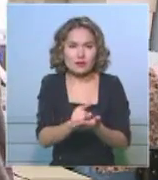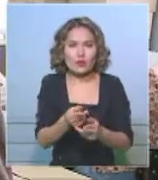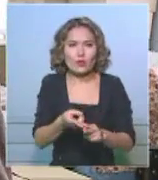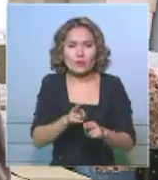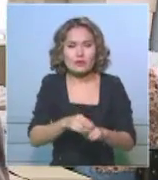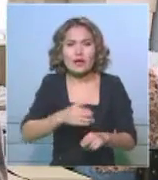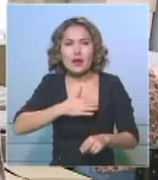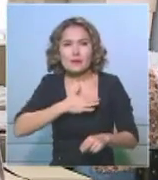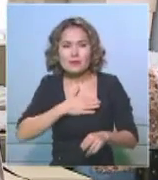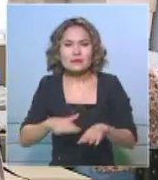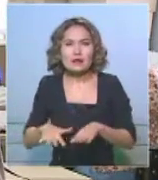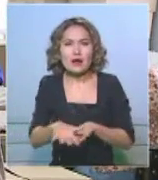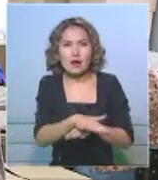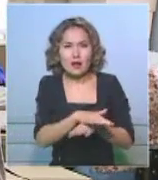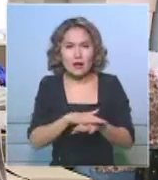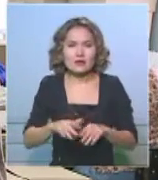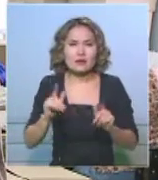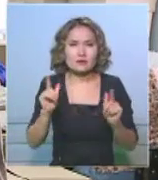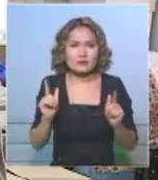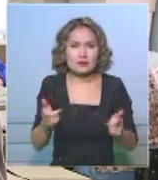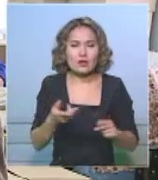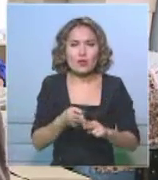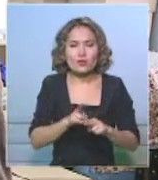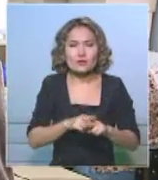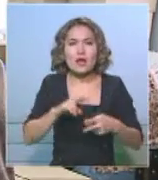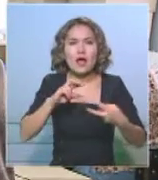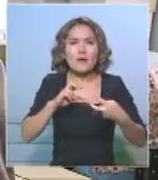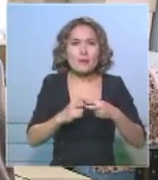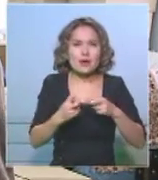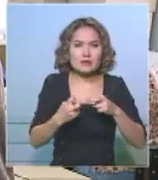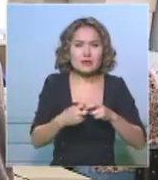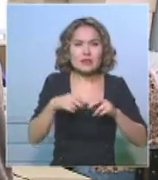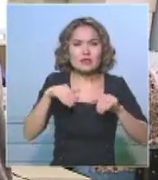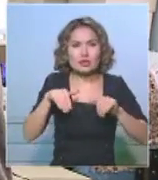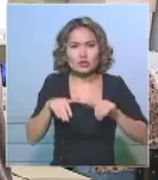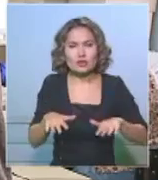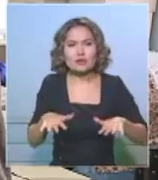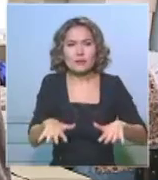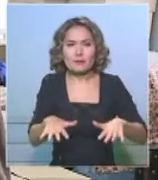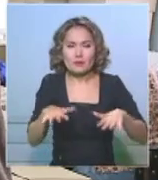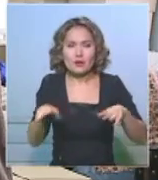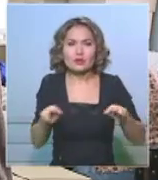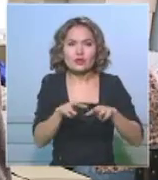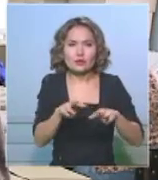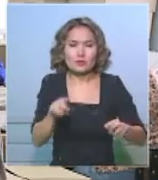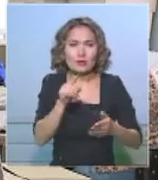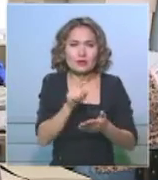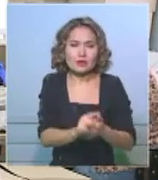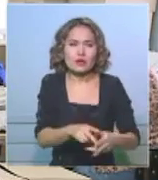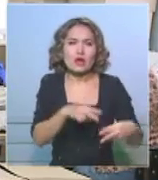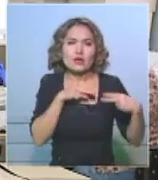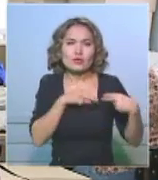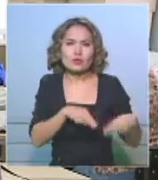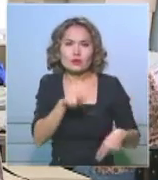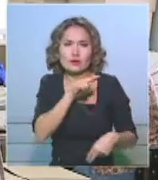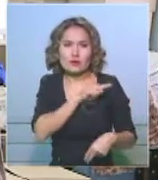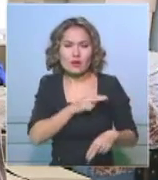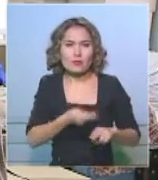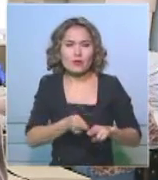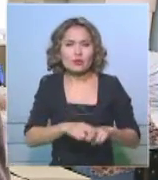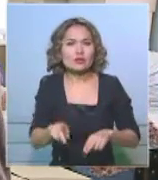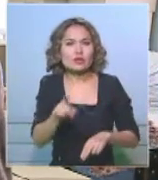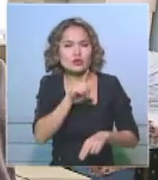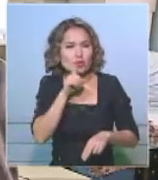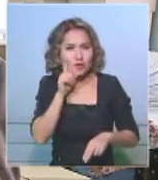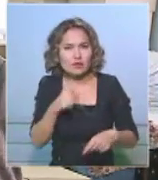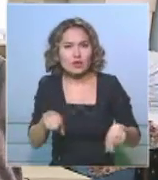түсінетін, ұғынатын, осы тығырықтан шығатын жолда ізденіп, көбірек ізденетін талантты жастар керек, жаңару